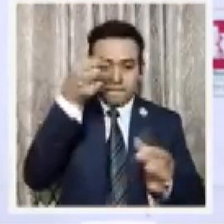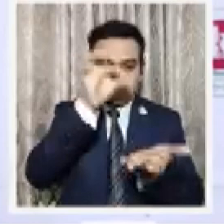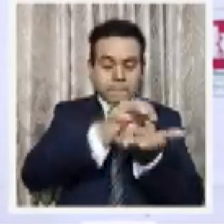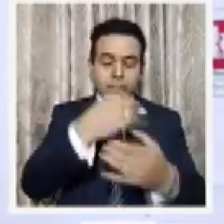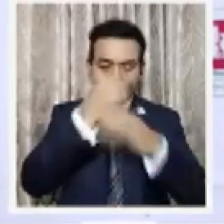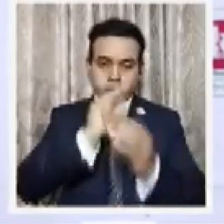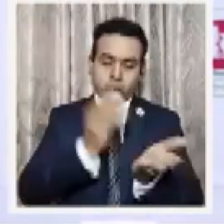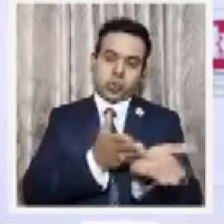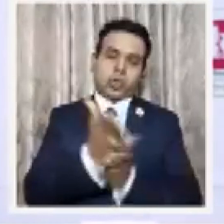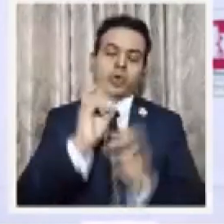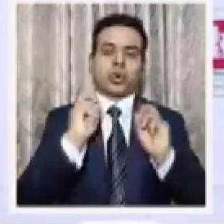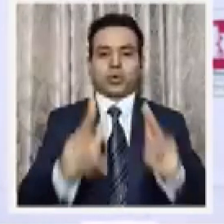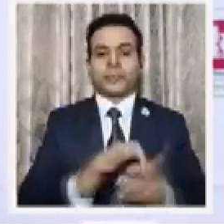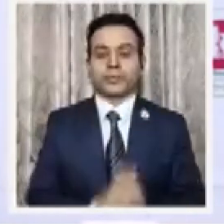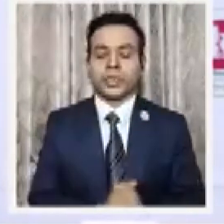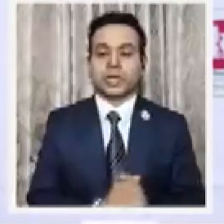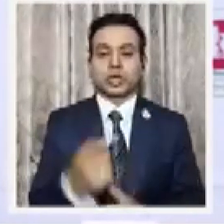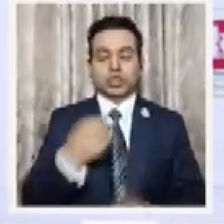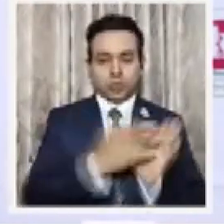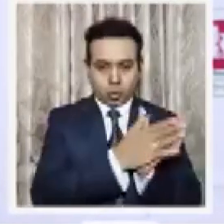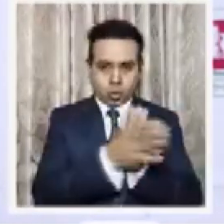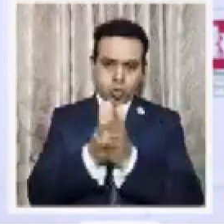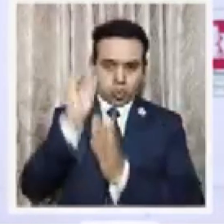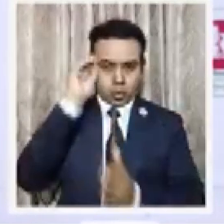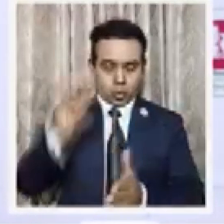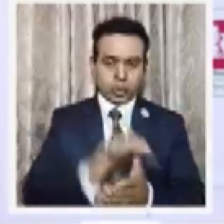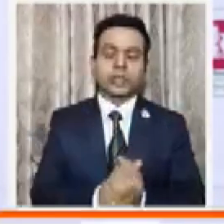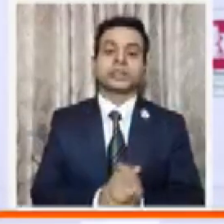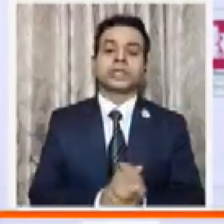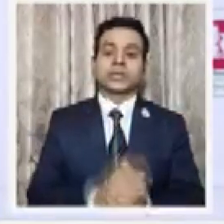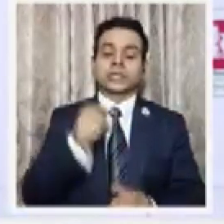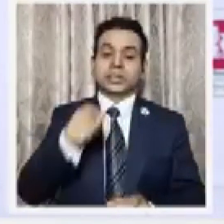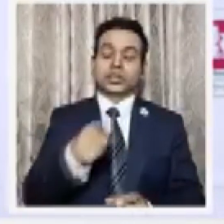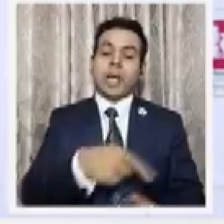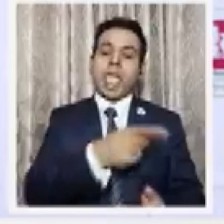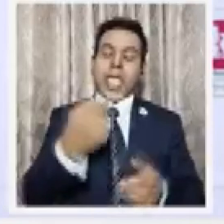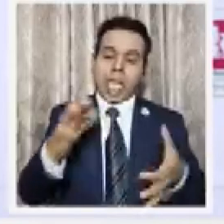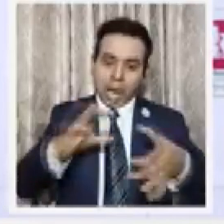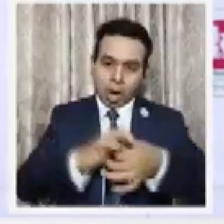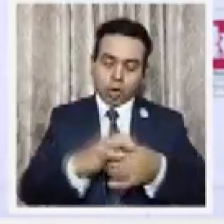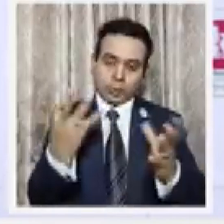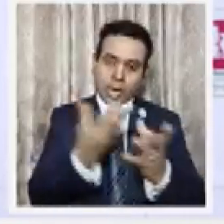সবার প্রতি অনুরোধ, রোগ প্রতিরোধে সাহায্য করুন। যে যে পদ্ধতি আমরা বলি সেগুলো মেনে চলুন। নিজে